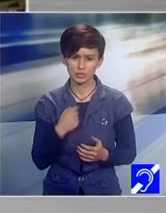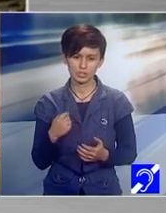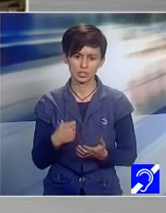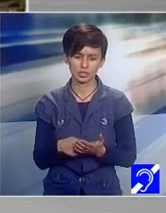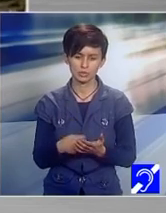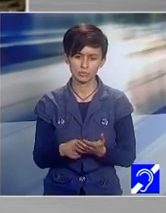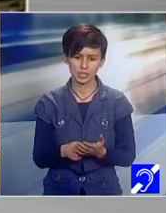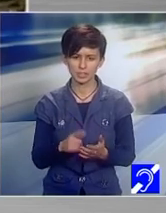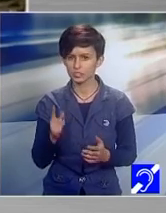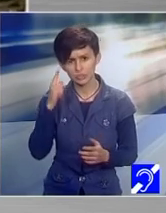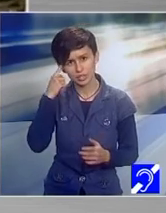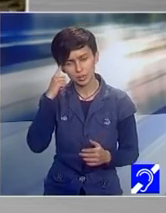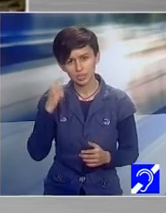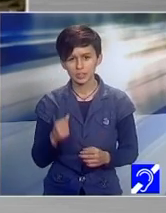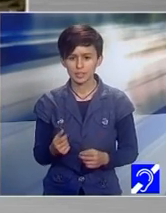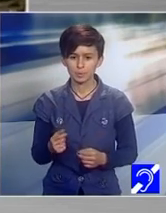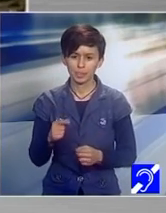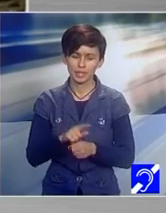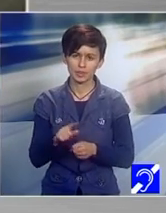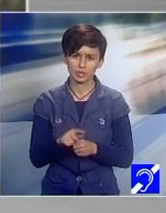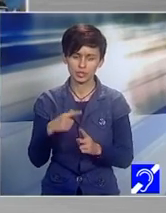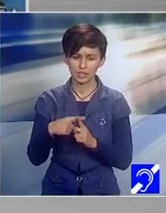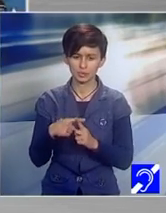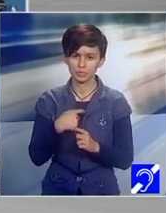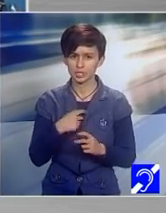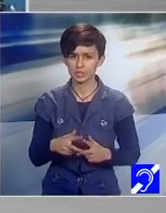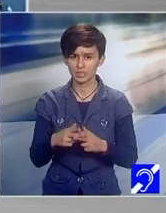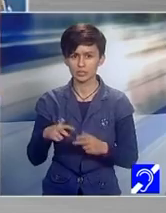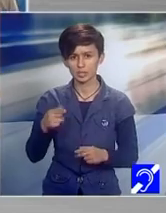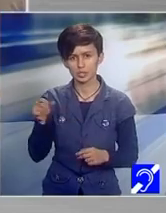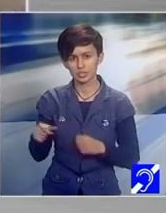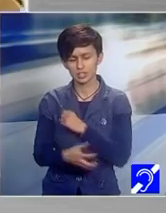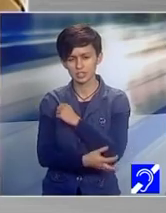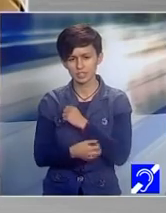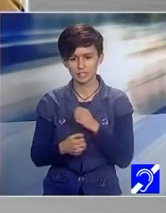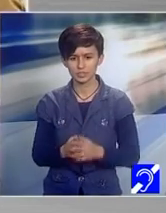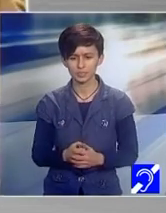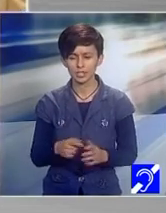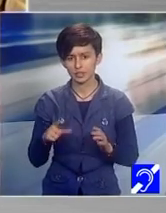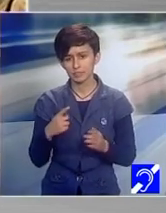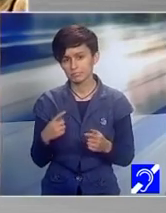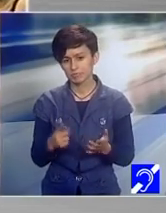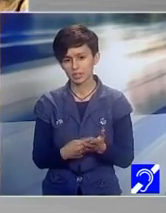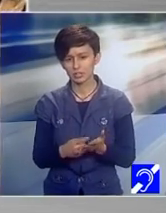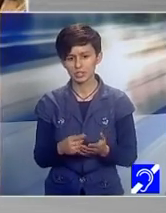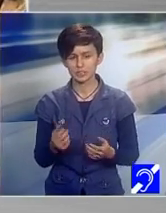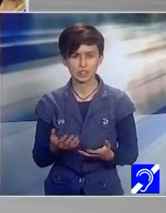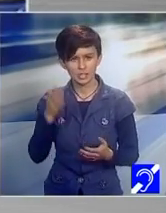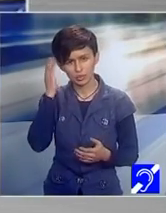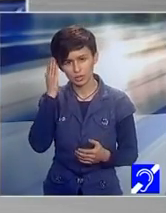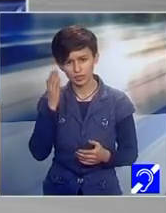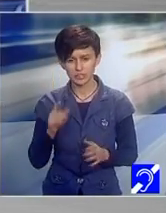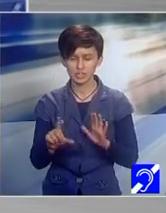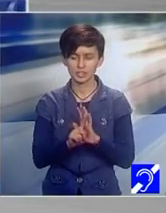poate fi un ajutor pentru cei în nevoie. O lecție pe care mai mari comercianți o învață abia acum, când și legislația obligă să fie